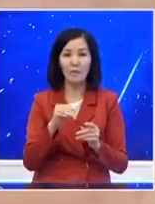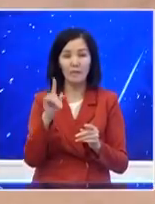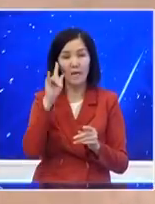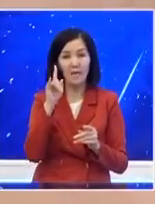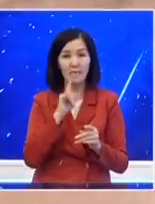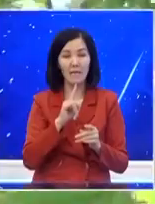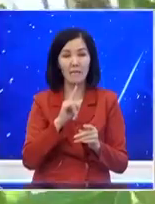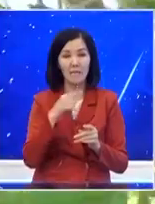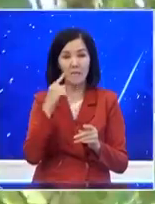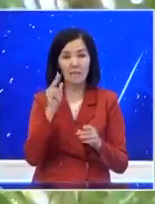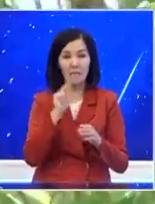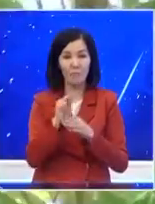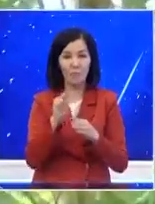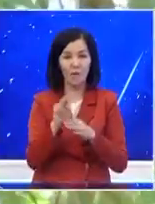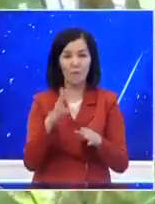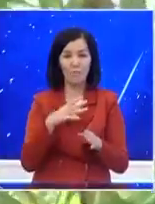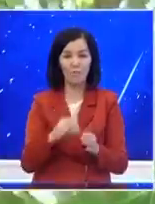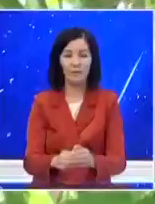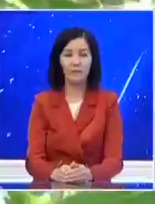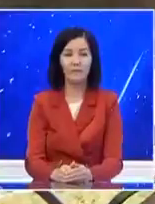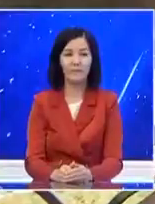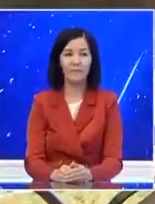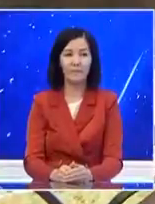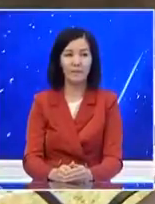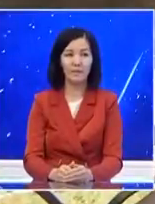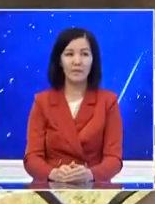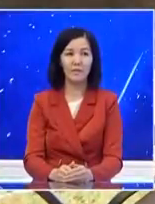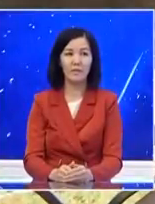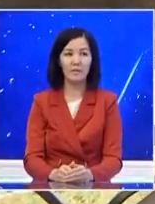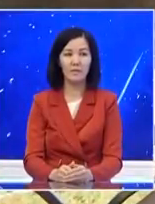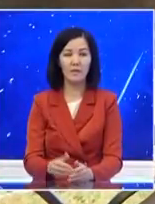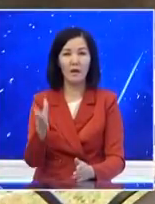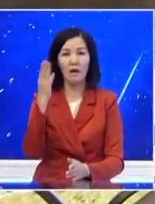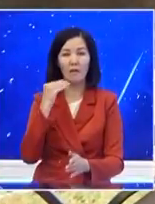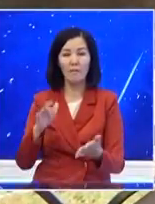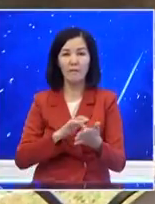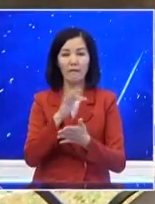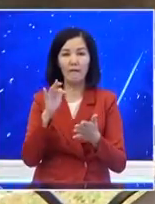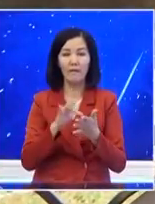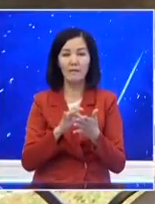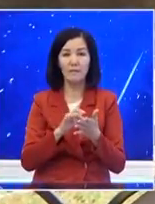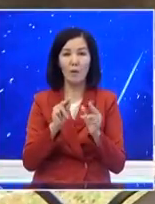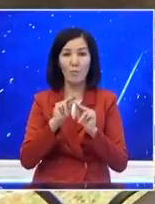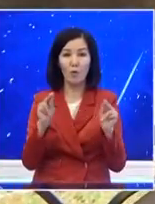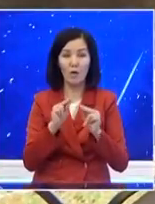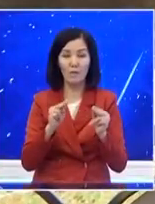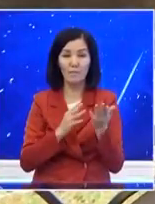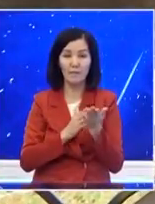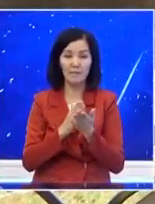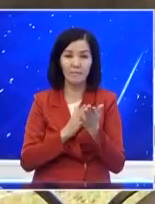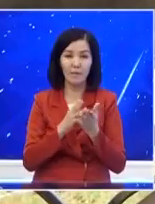беріпті. Мұғалім болып сабақ бердім 79 мектеп гимназиясында Алматы қаласында. Кейін